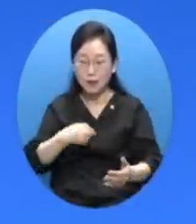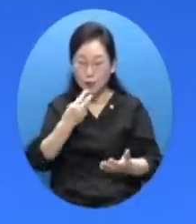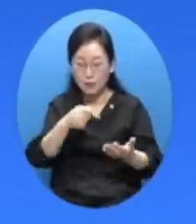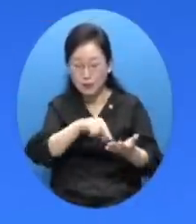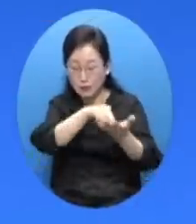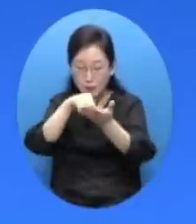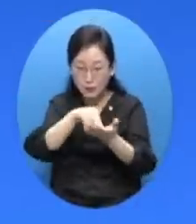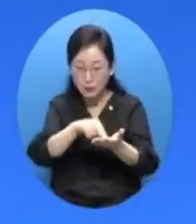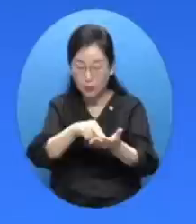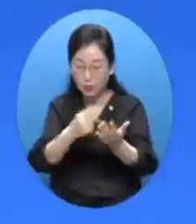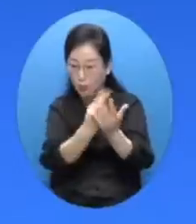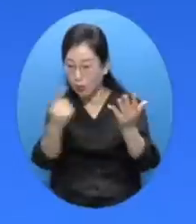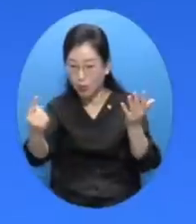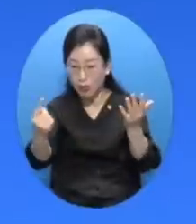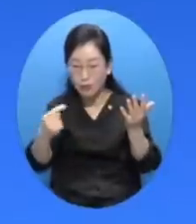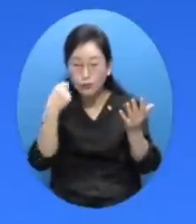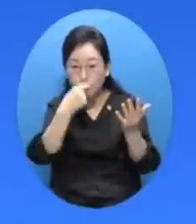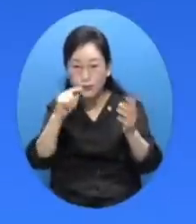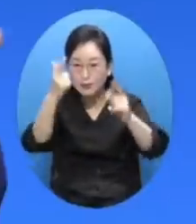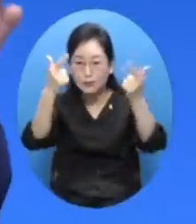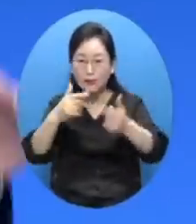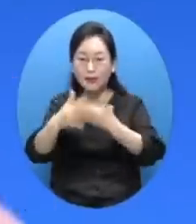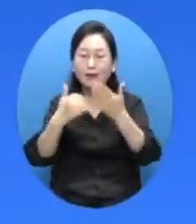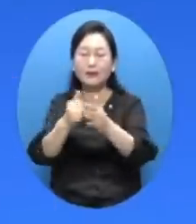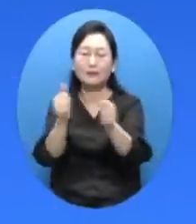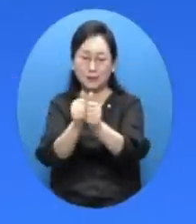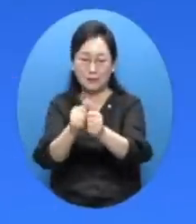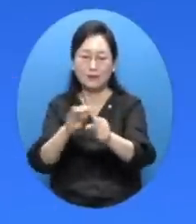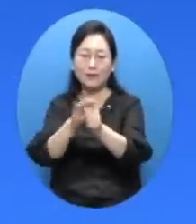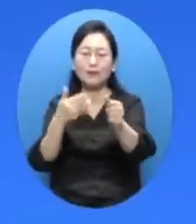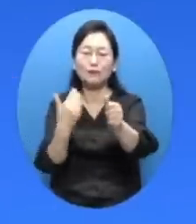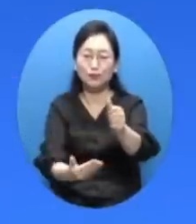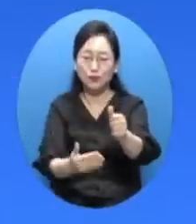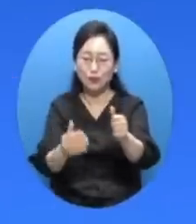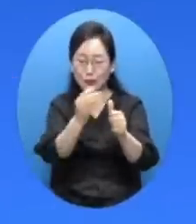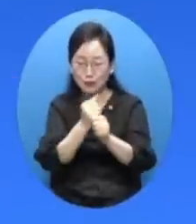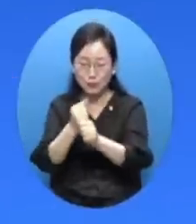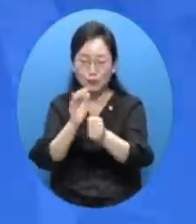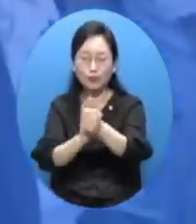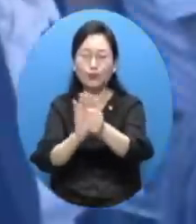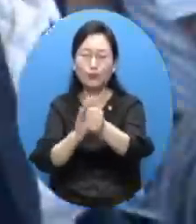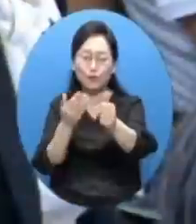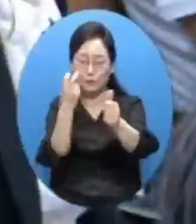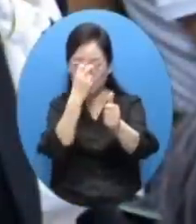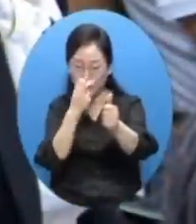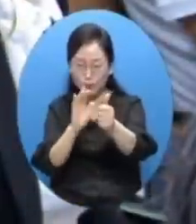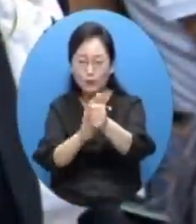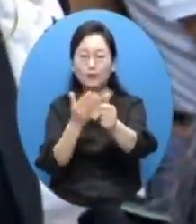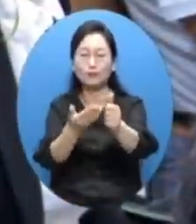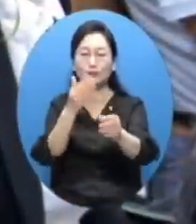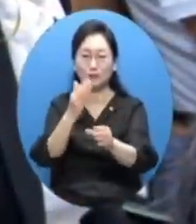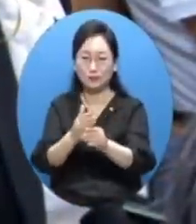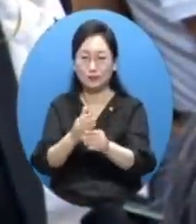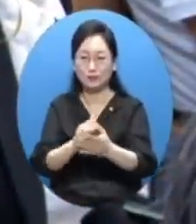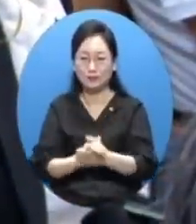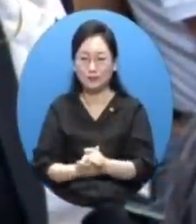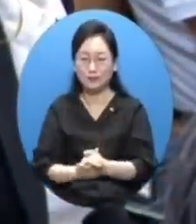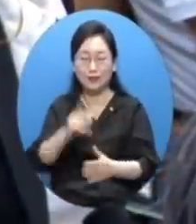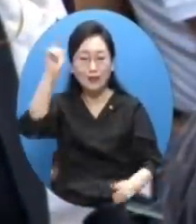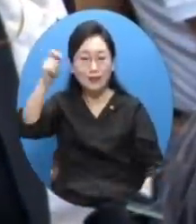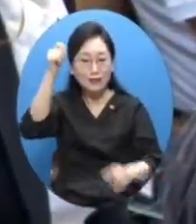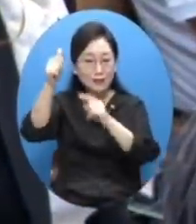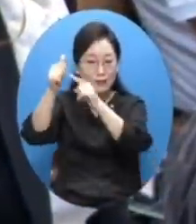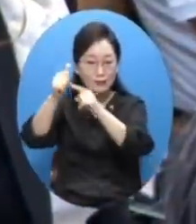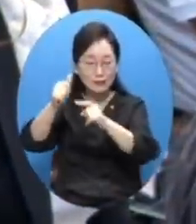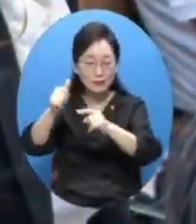내동댕이 쳐서도 주님 여러분과 함께 하시고 여러분을 사랑하시고 여러분을 붙드시고 여러분을 돌보고 계시는 것입니다. 다윗이